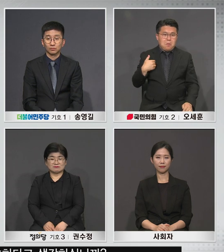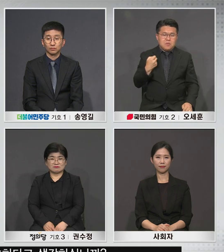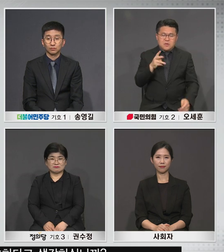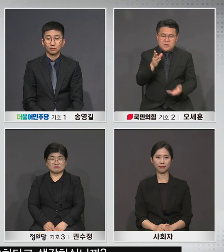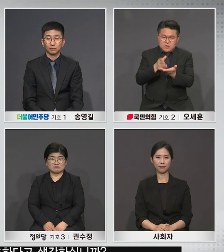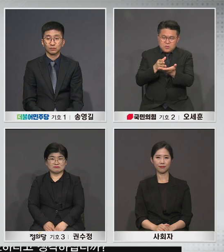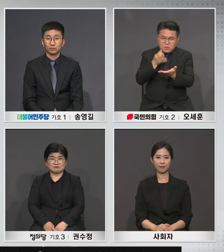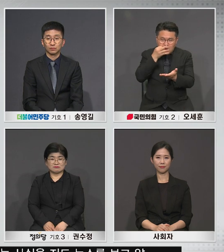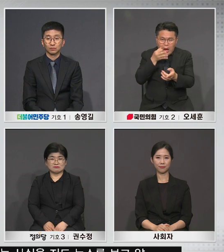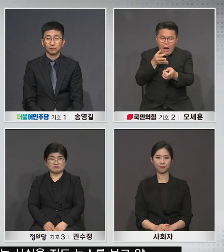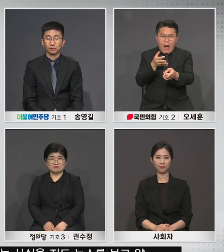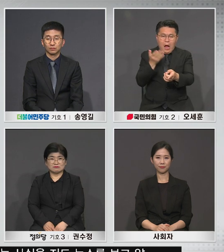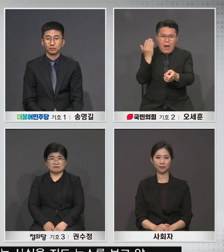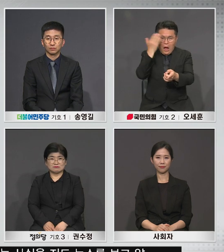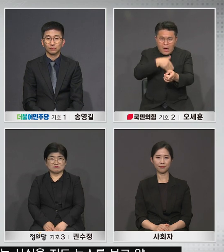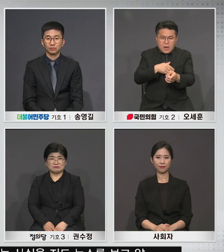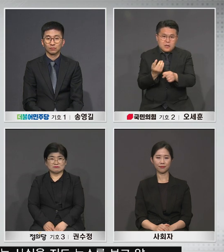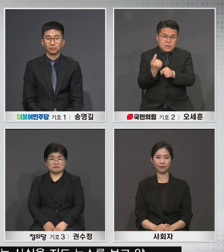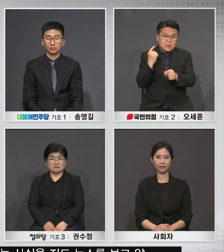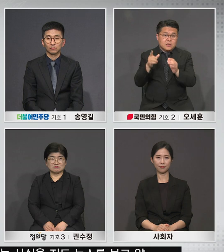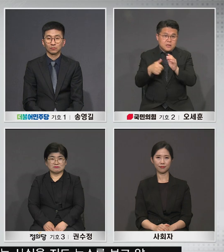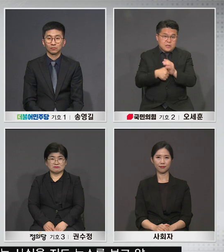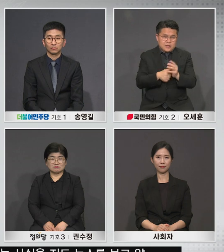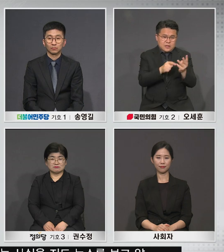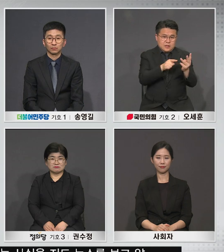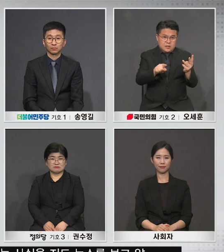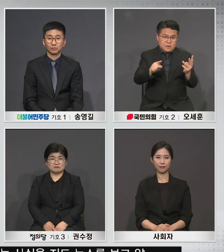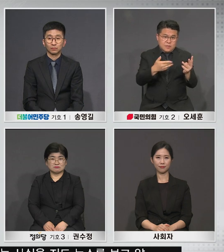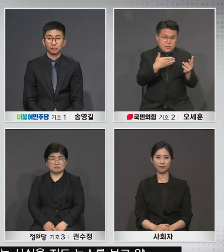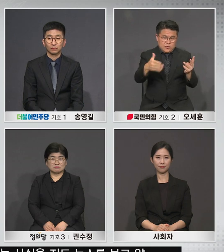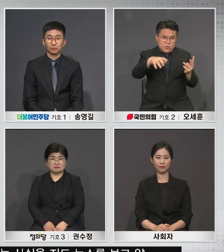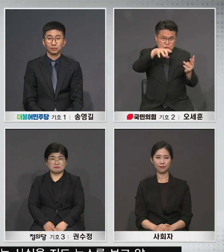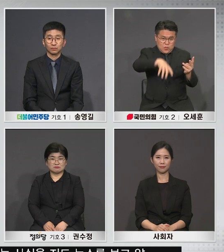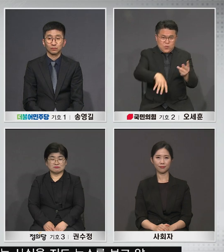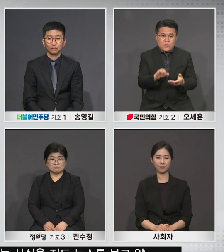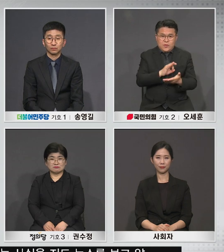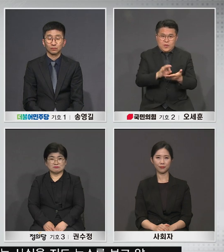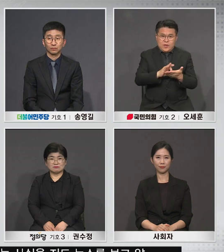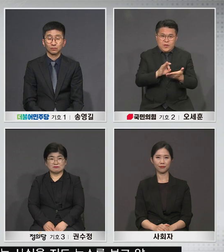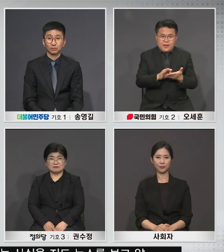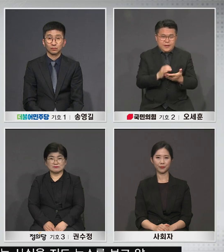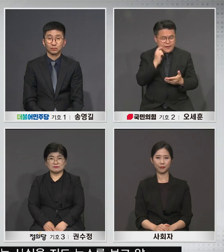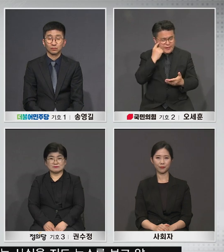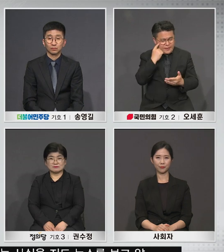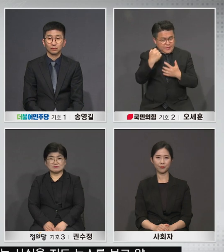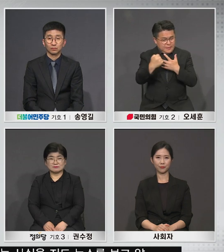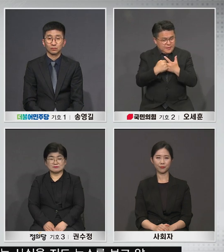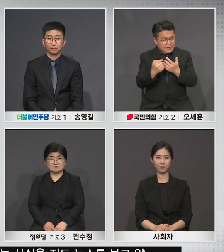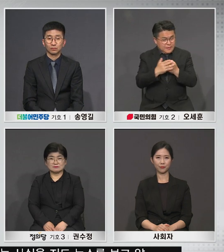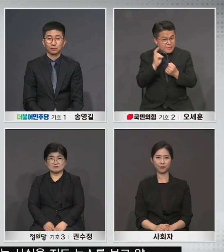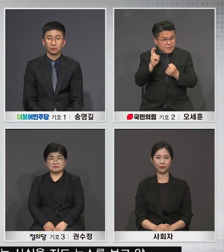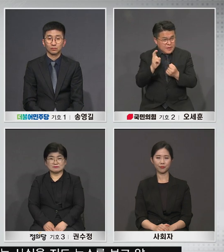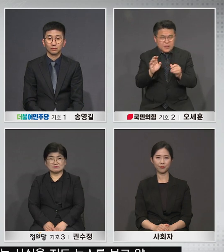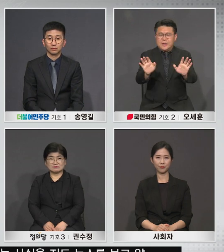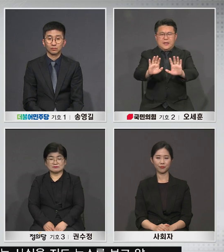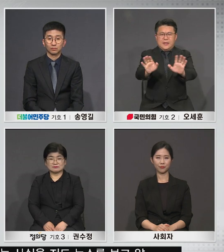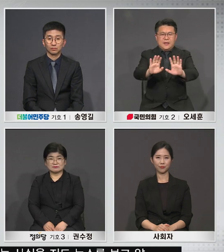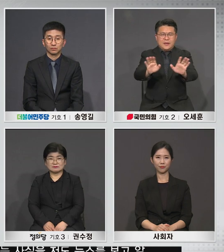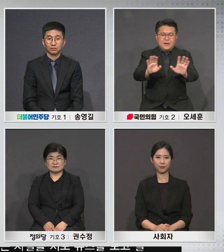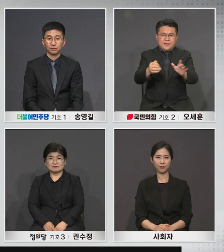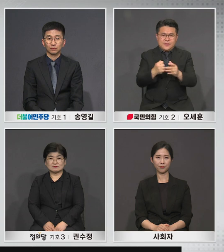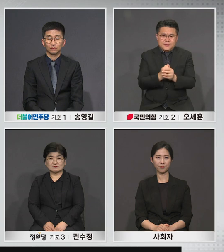제가 계속해서 3-1 공구를 쓰겠다 이렇게 이야기한 게 그걸 알았기 때문이 아니냐 이렇게 짐작을 하셨는데 그건 사실이 아니고요.